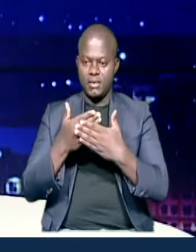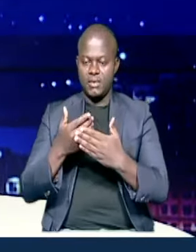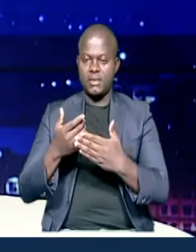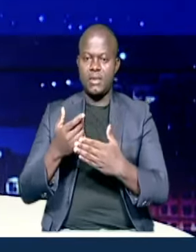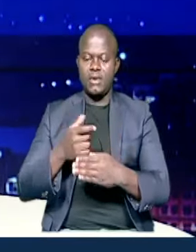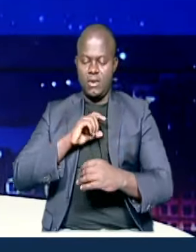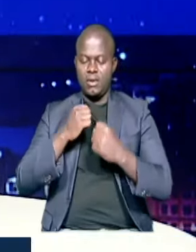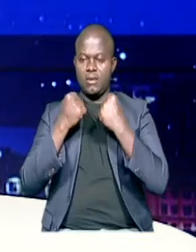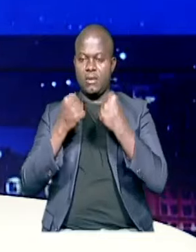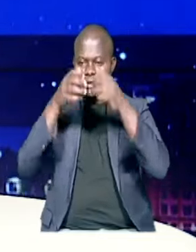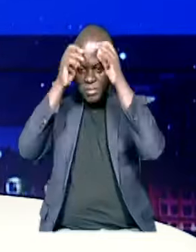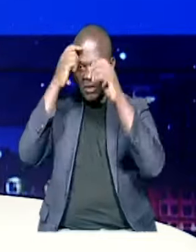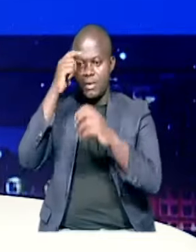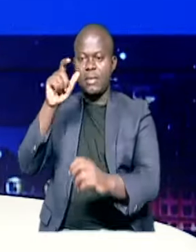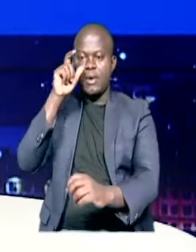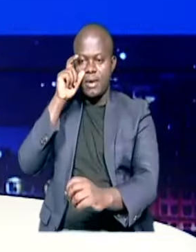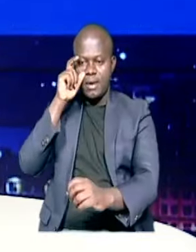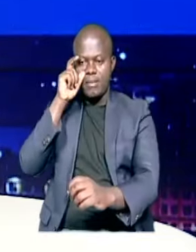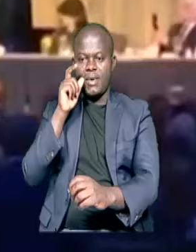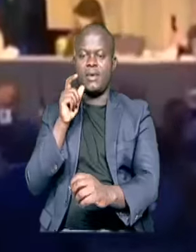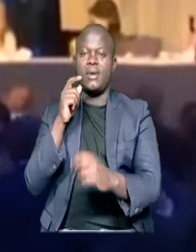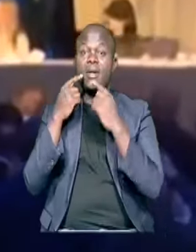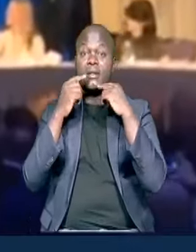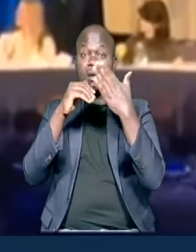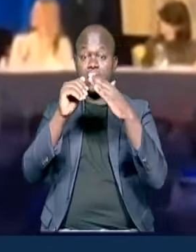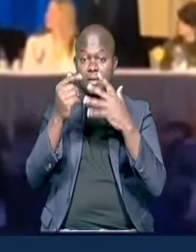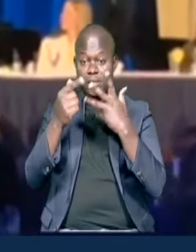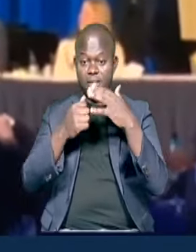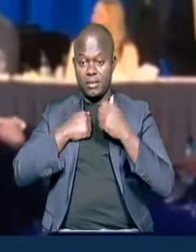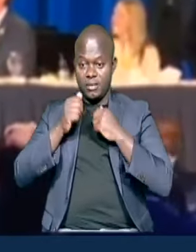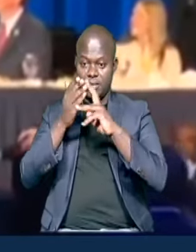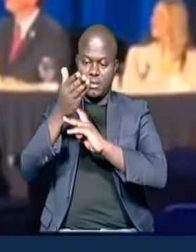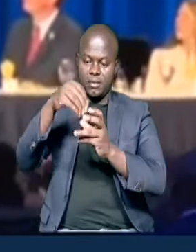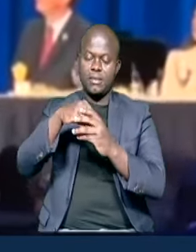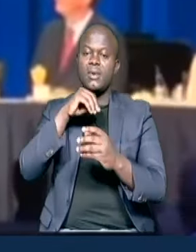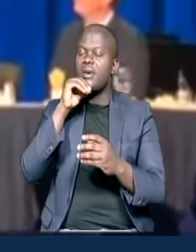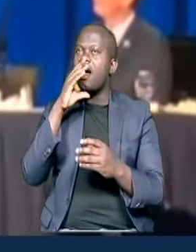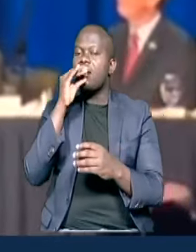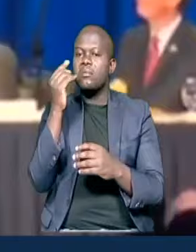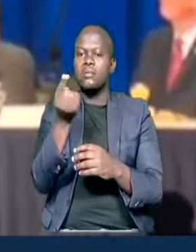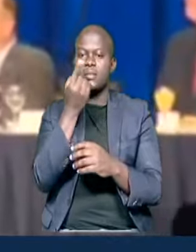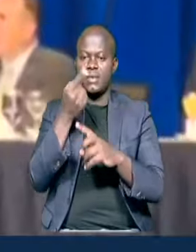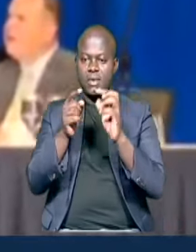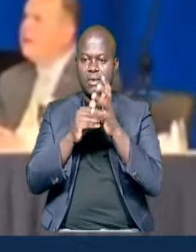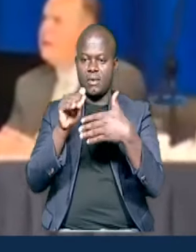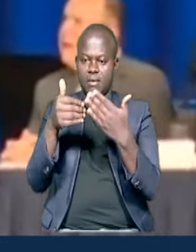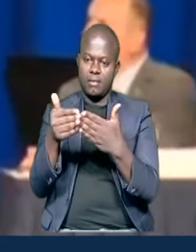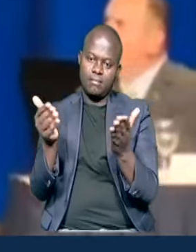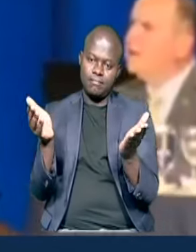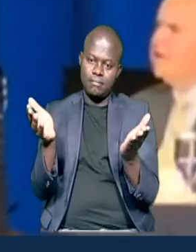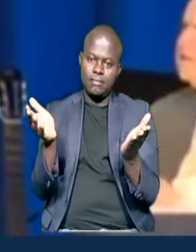makuru turababwira ko Perezida wa Repubulika Paul Kagame avuga ko iby'u Rwanda rwanyuzemo atari inkuru gusa ahubwo